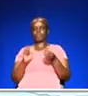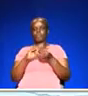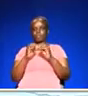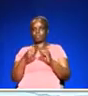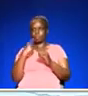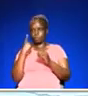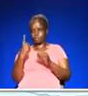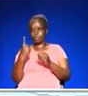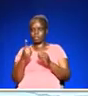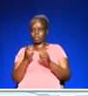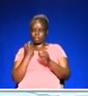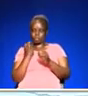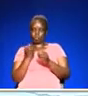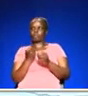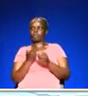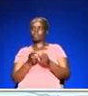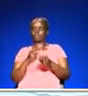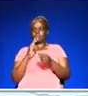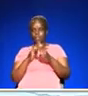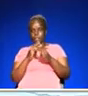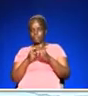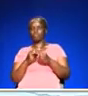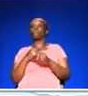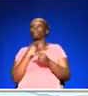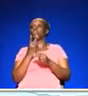na kile kidogo ndio hiki kinaitwa sauti.